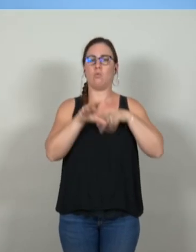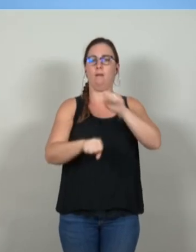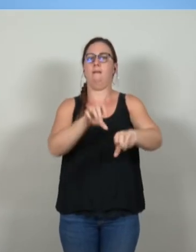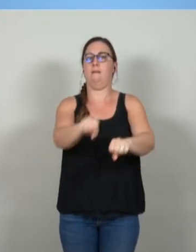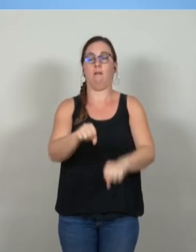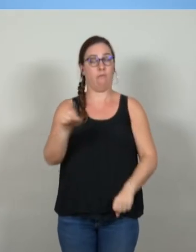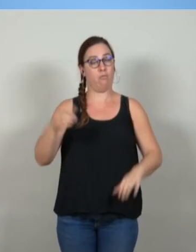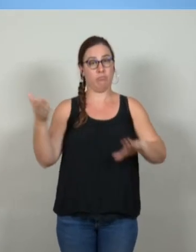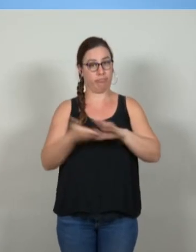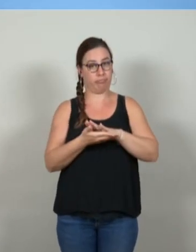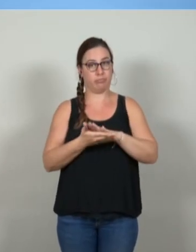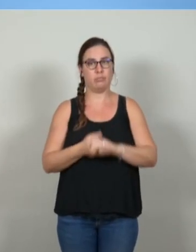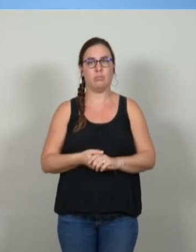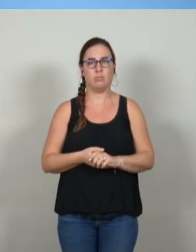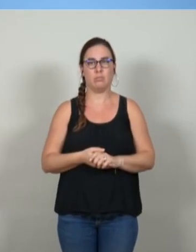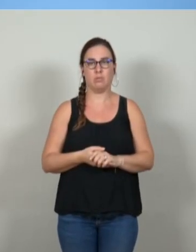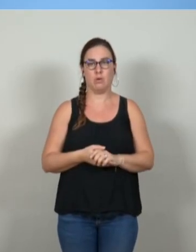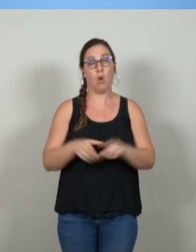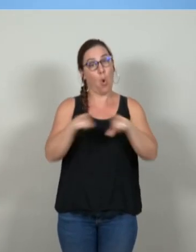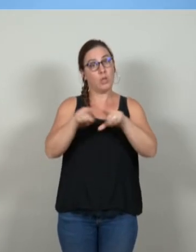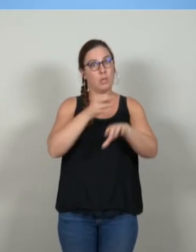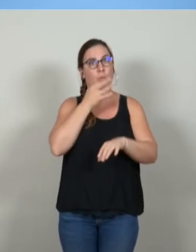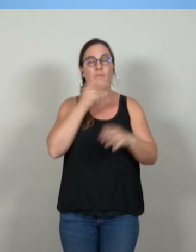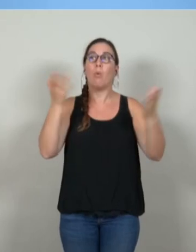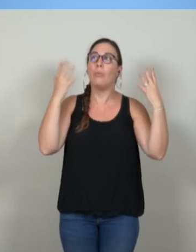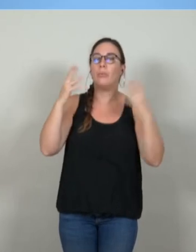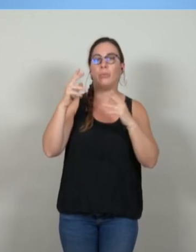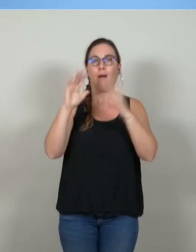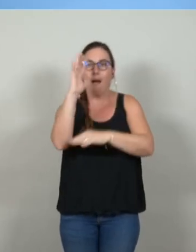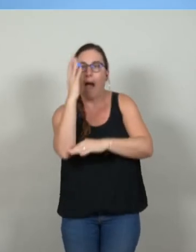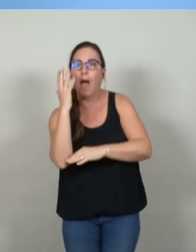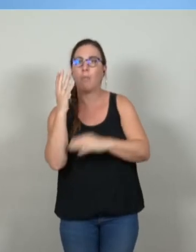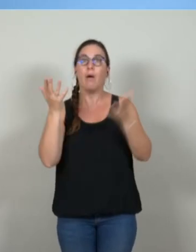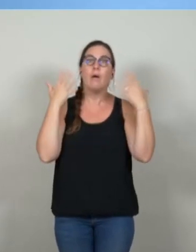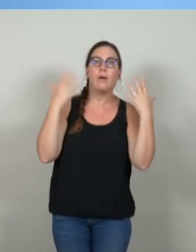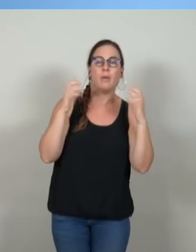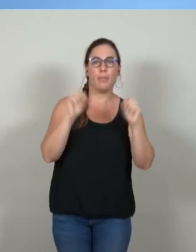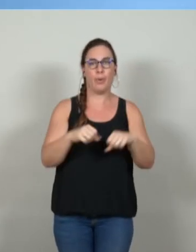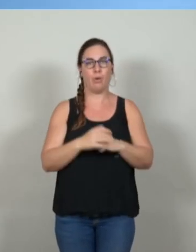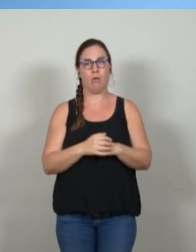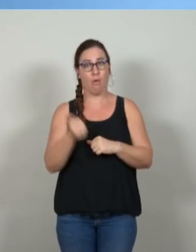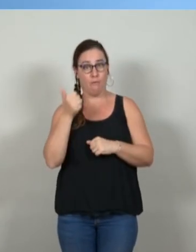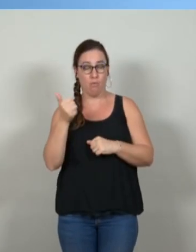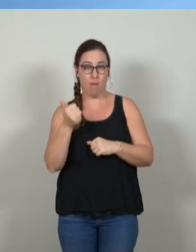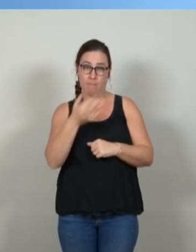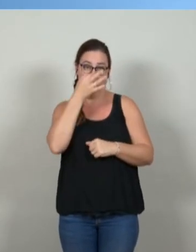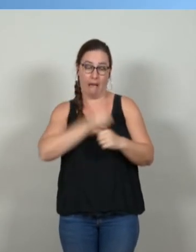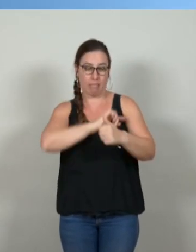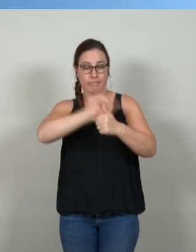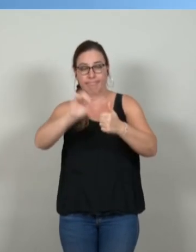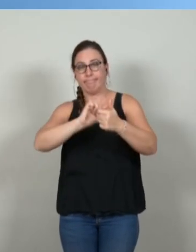qui crée en même temps d'ailleurs des îlots de respiration vous portez une très lourde responsabilité de ne pas avoir saisi ces